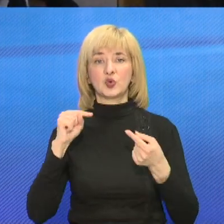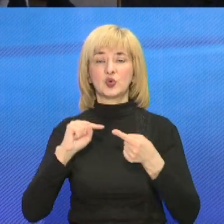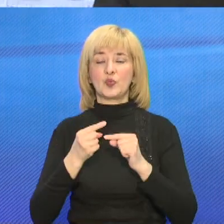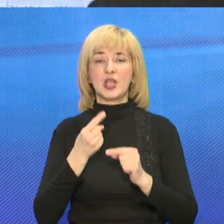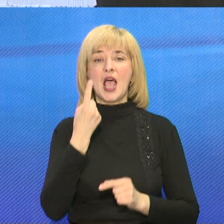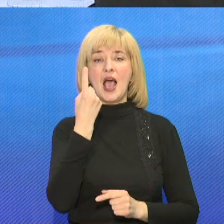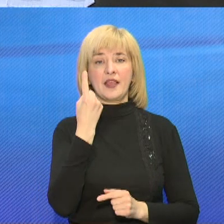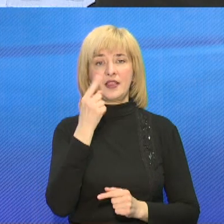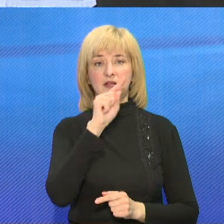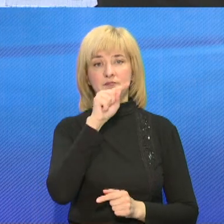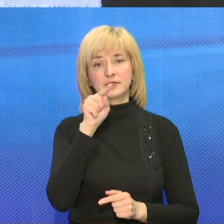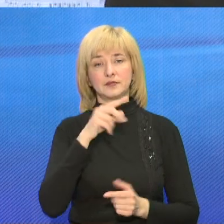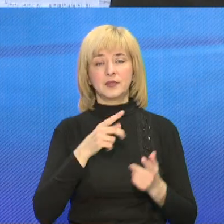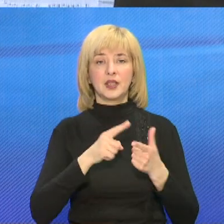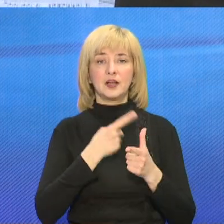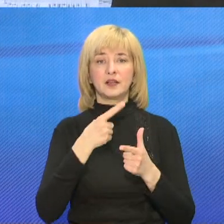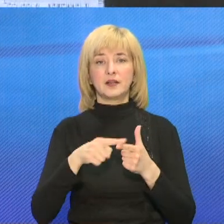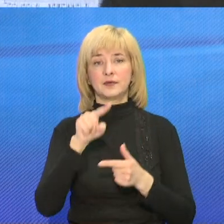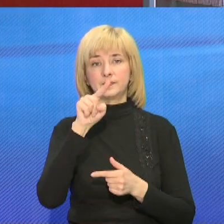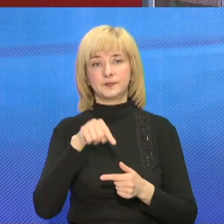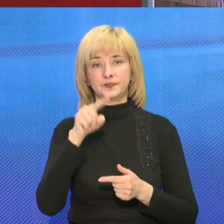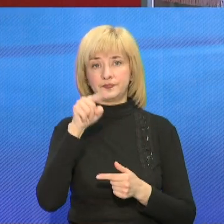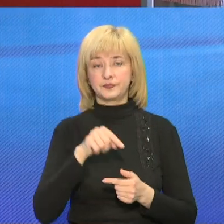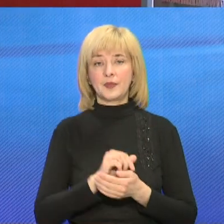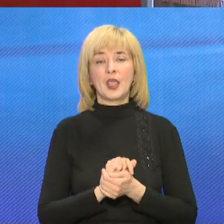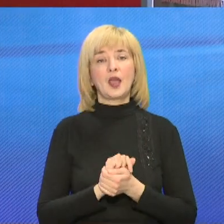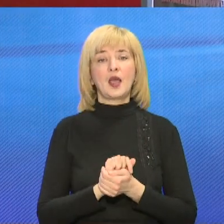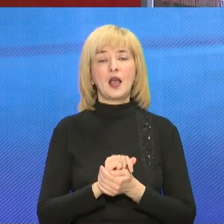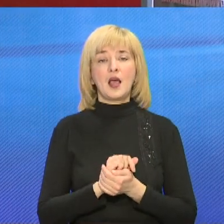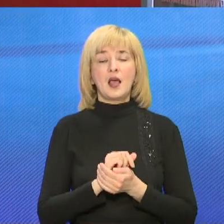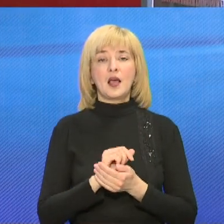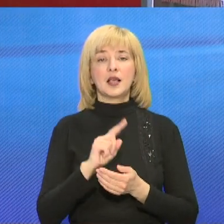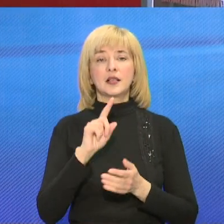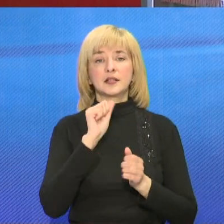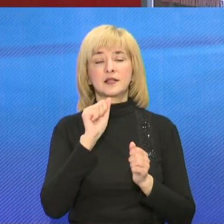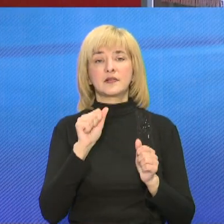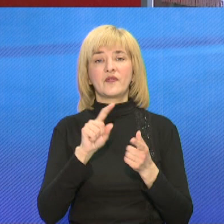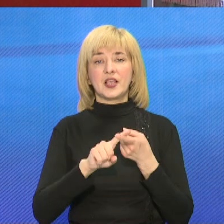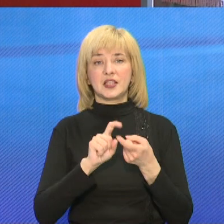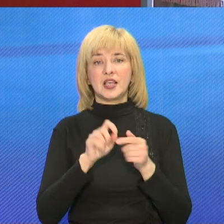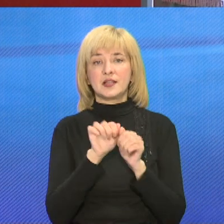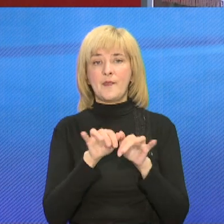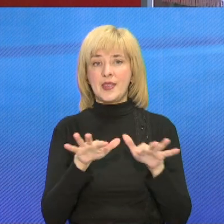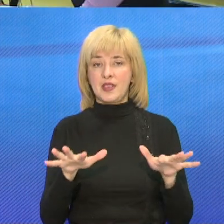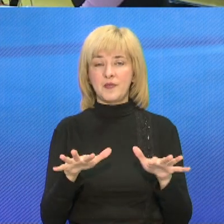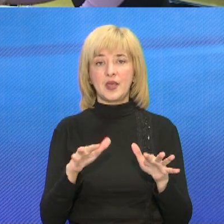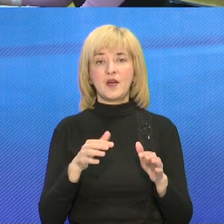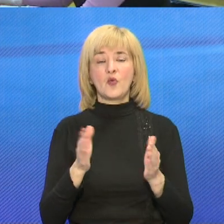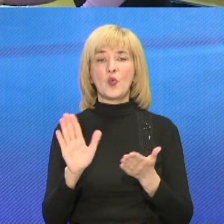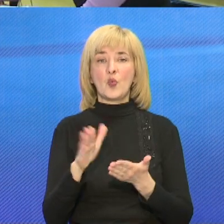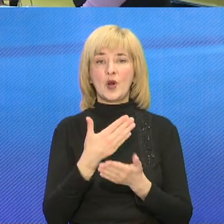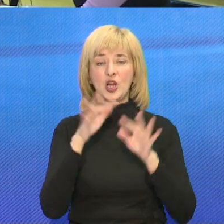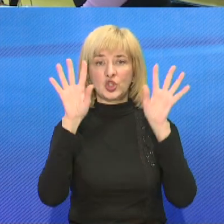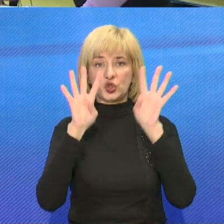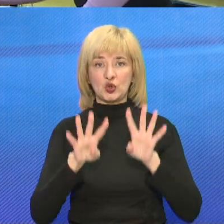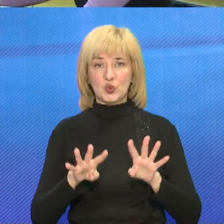одним з їх, інакше бюллетень буде признаний несправдним. З-за епідпотребуванню прибрали і шторки на кабінках для голосування. Гэта ніяк